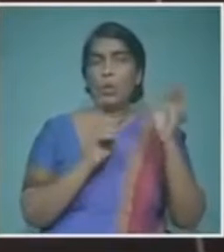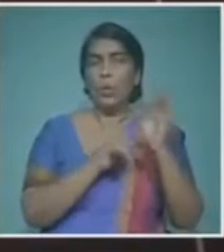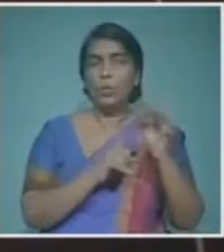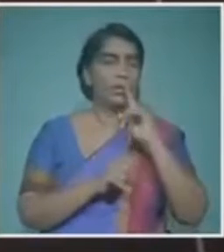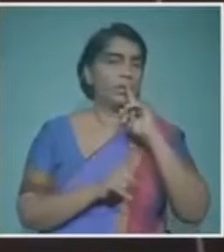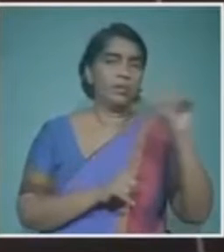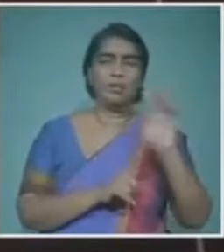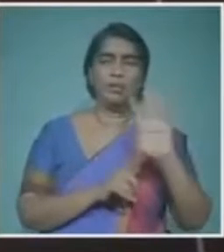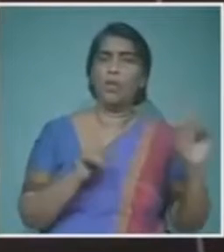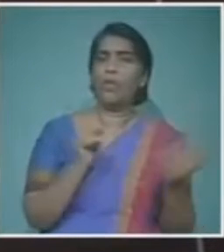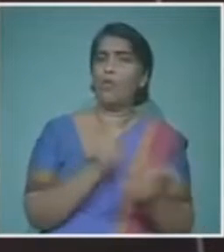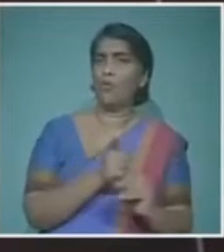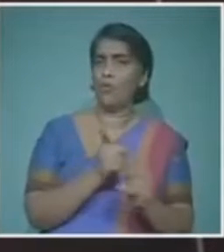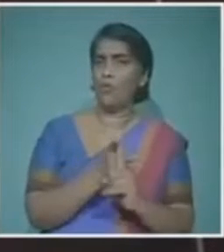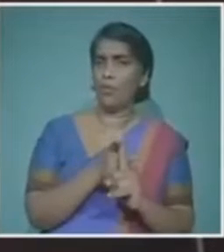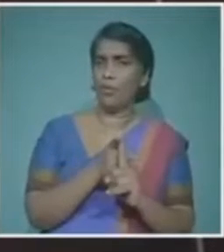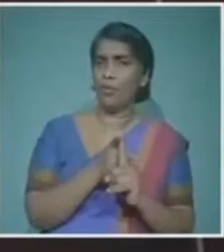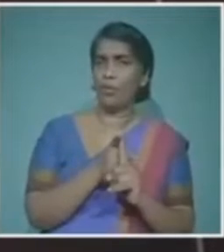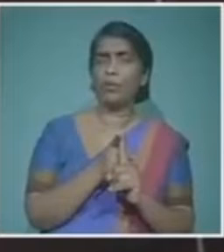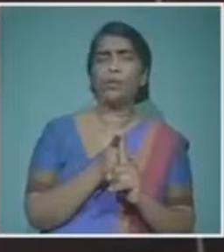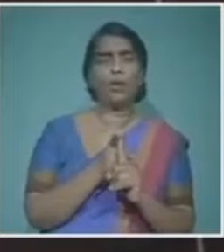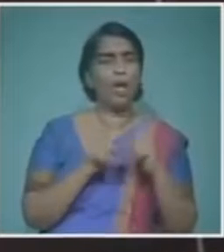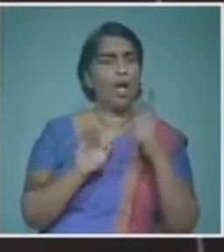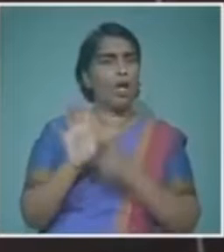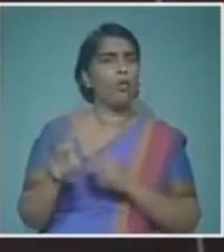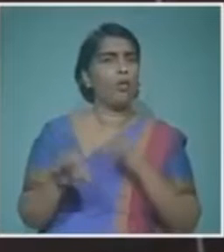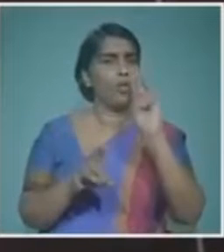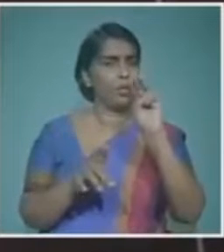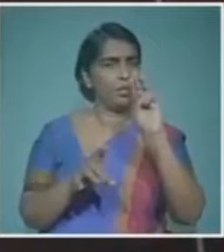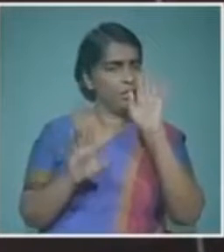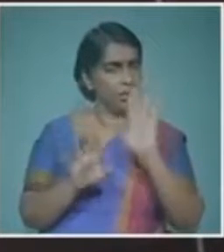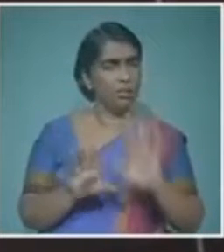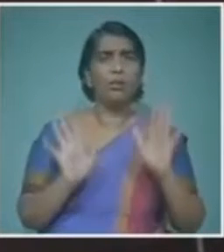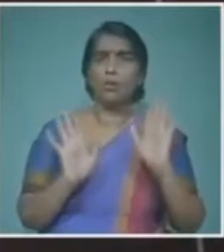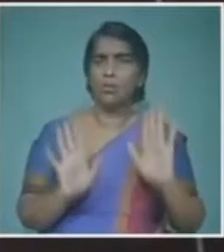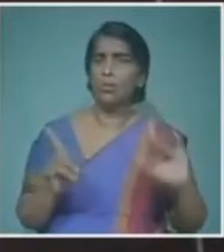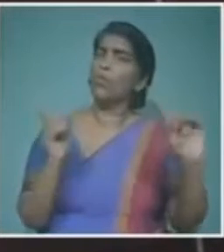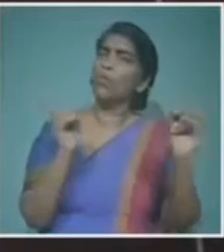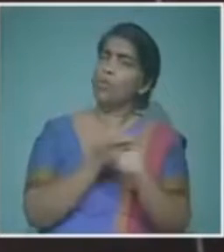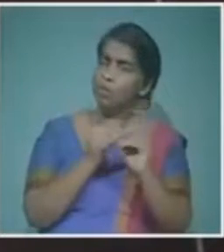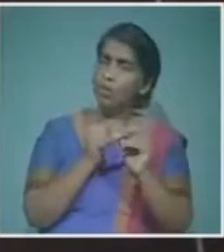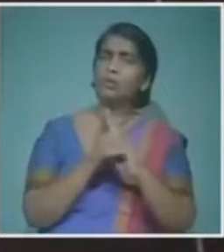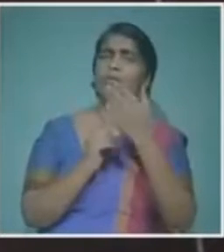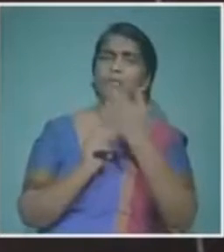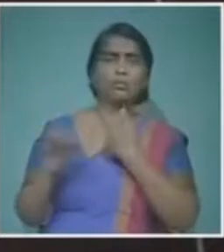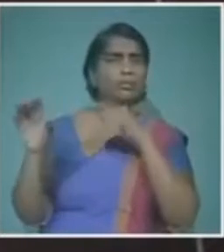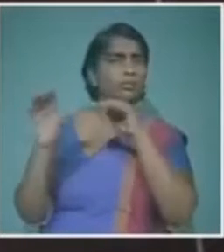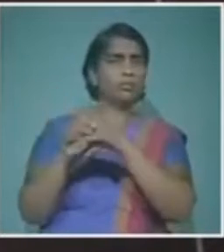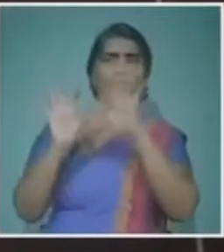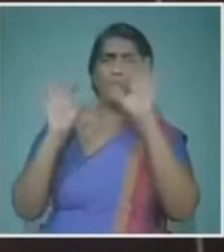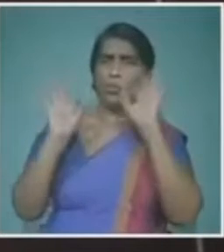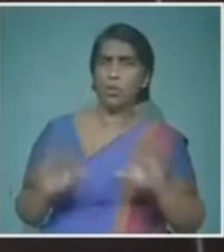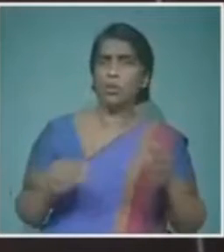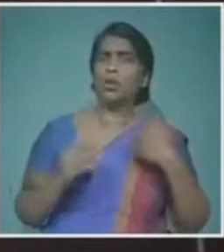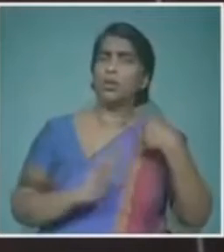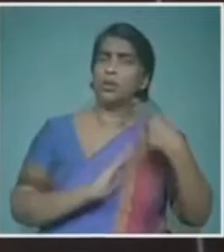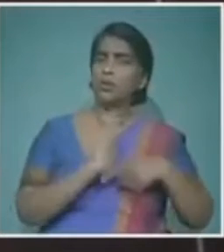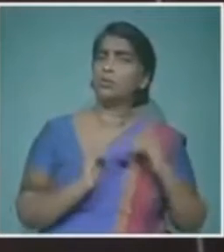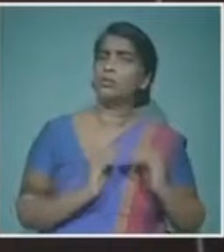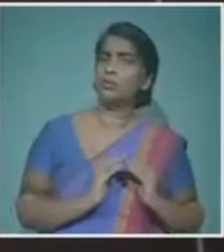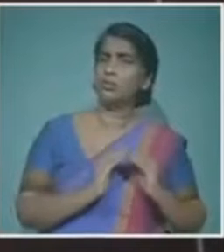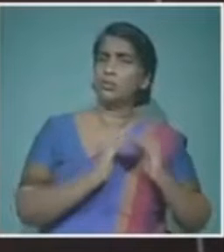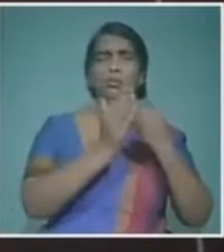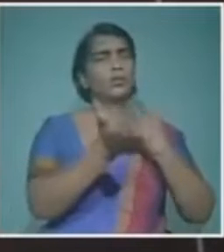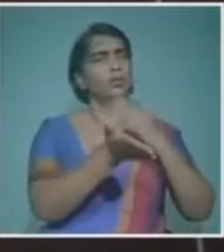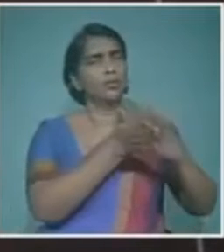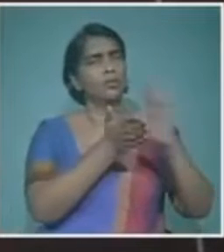பார்த்தோம். மக்களுக்கு வந்து அவங்களோட இலவச கல்வி, இலவச சுகாதாரம், அதை அனைத்தையும் தரப்பாத்தோம். அது தப்பா? அதே